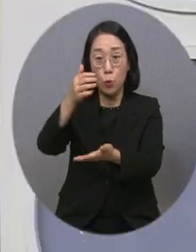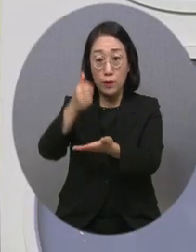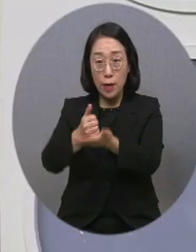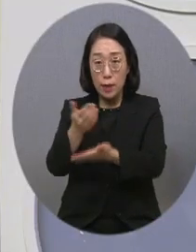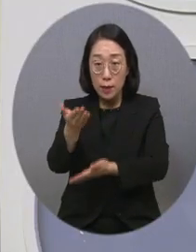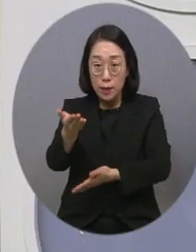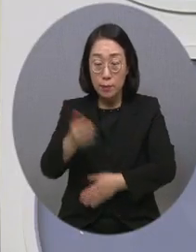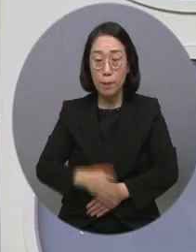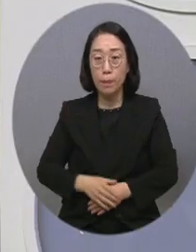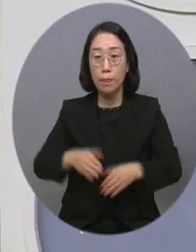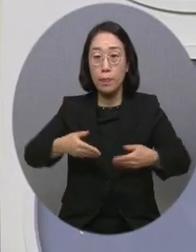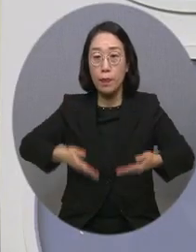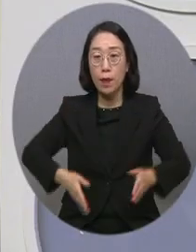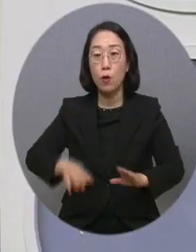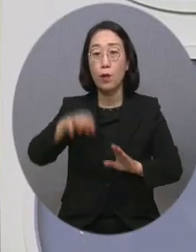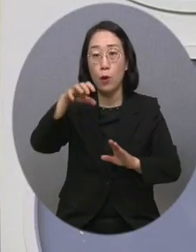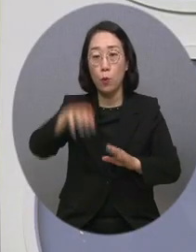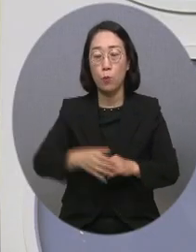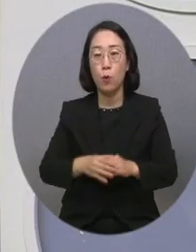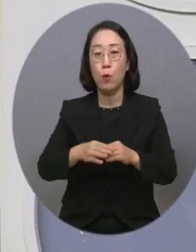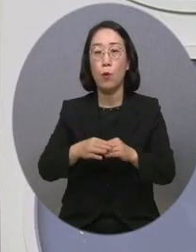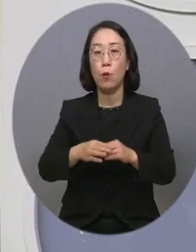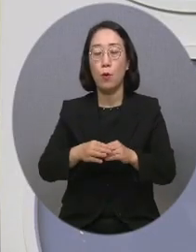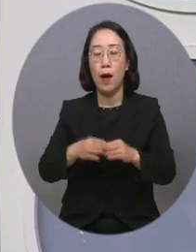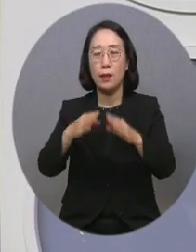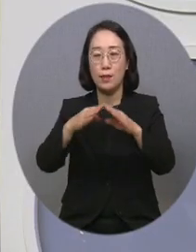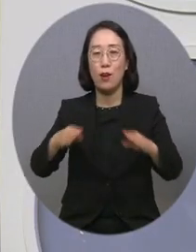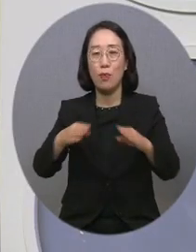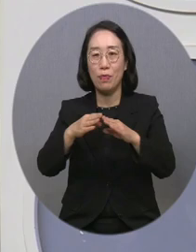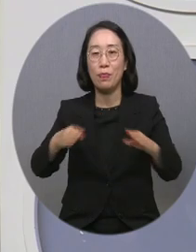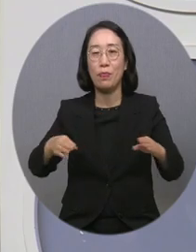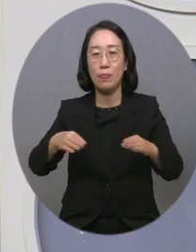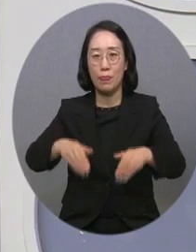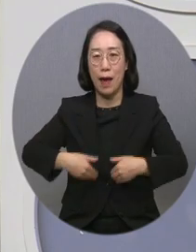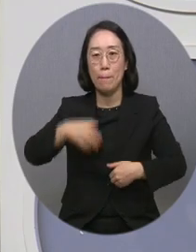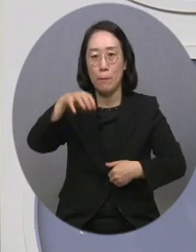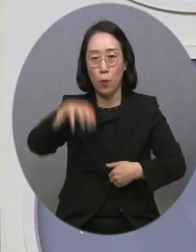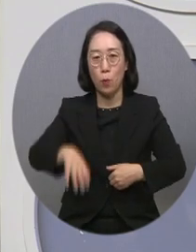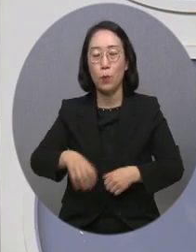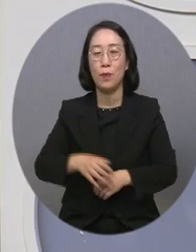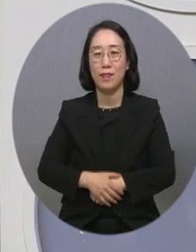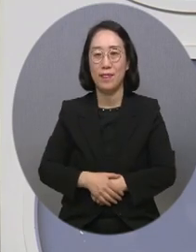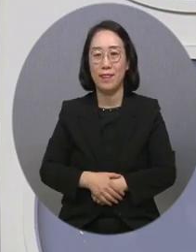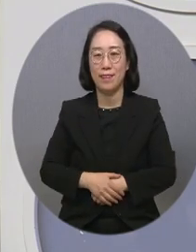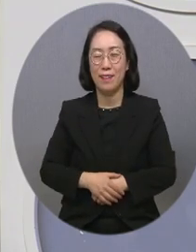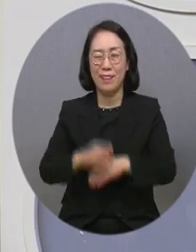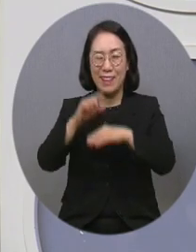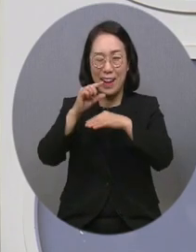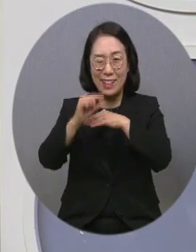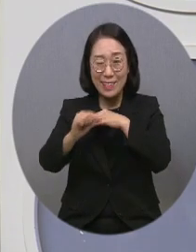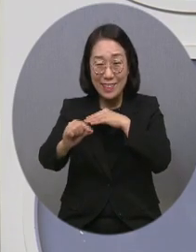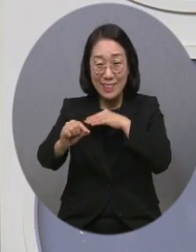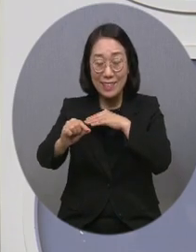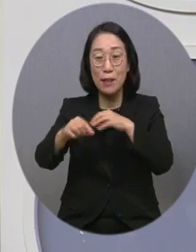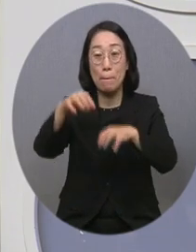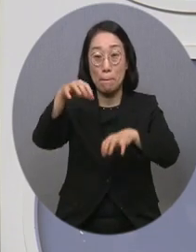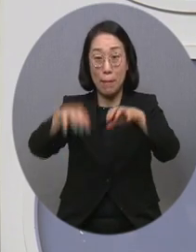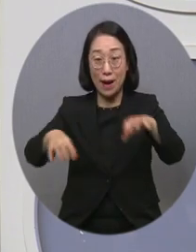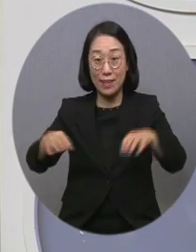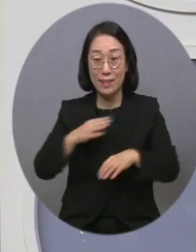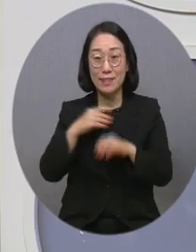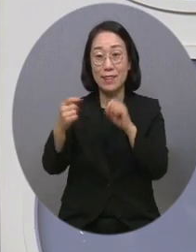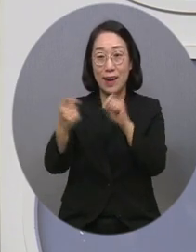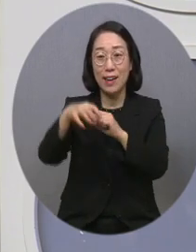어디세요? 저는 전남 해남이 고향입니다. 아, 좋은데 예. 땅끝 마을이라고 그러죠. 예. 바로 그 근처가